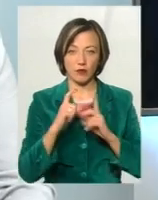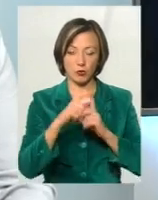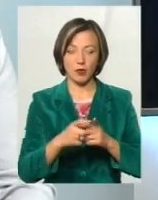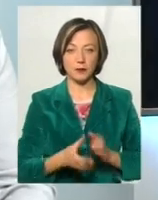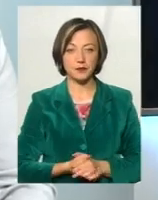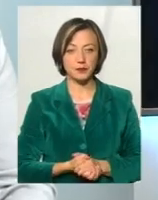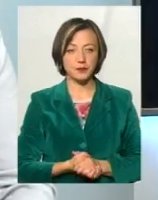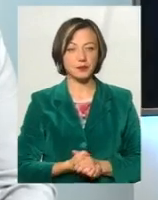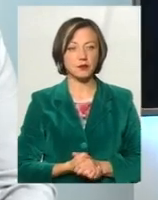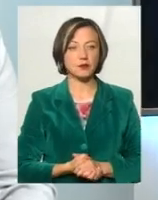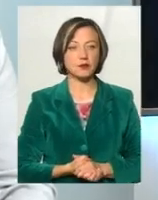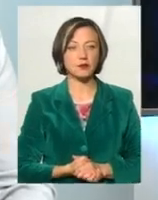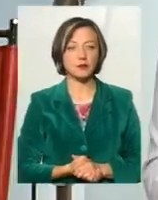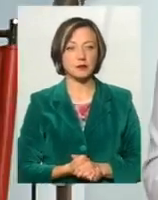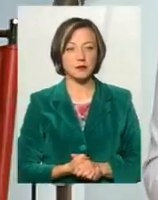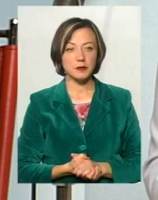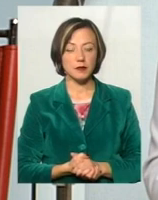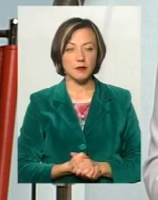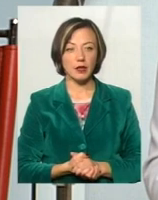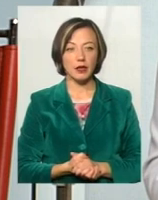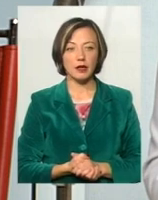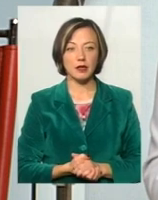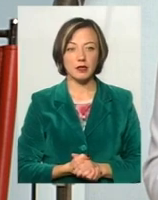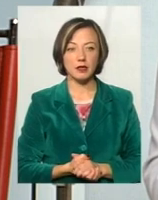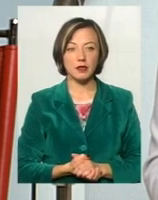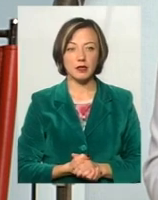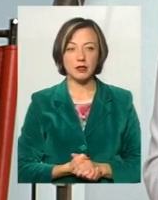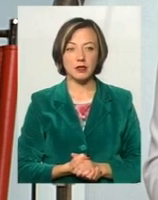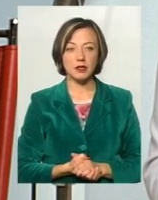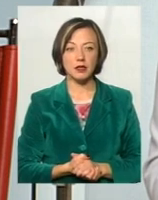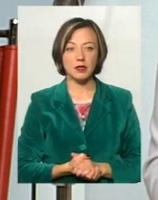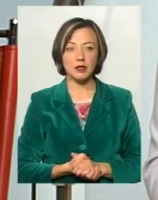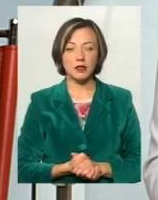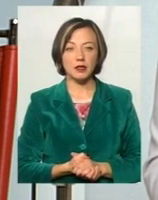нашим онлайн. Різна у навчальному закладі чи у